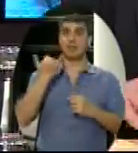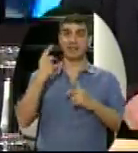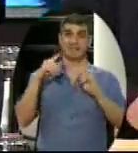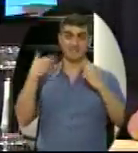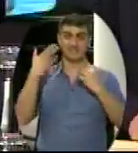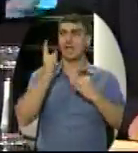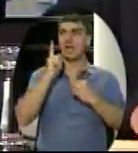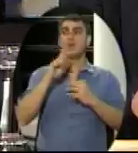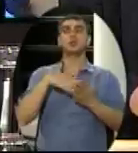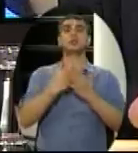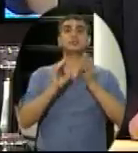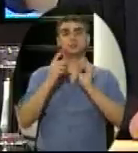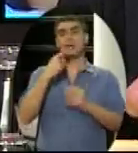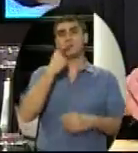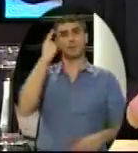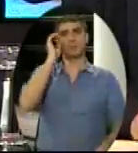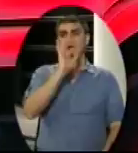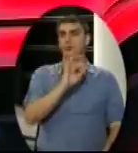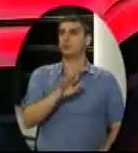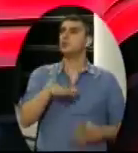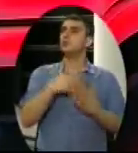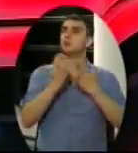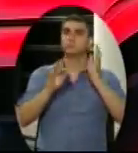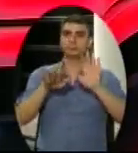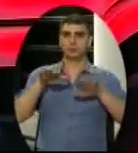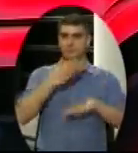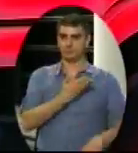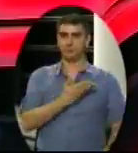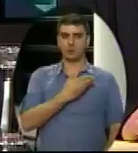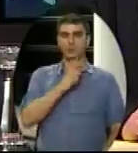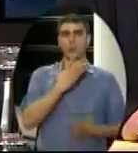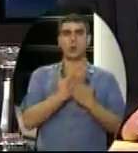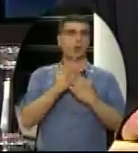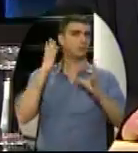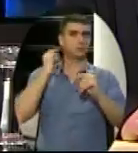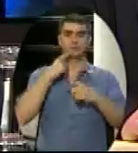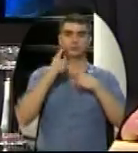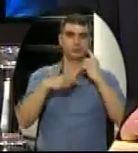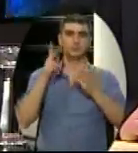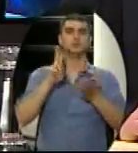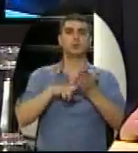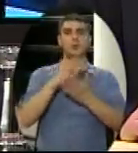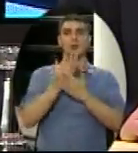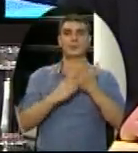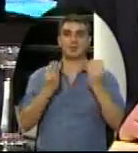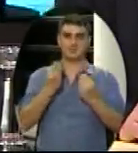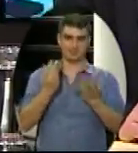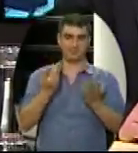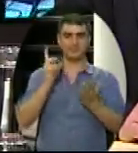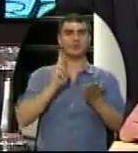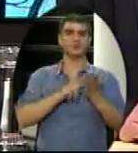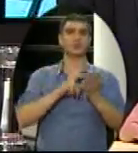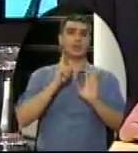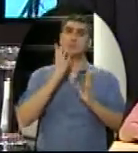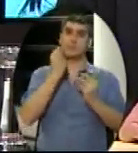יתקיים, היועץ המשפטי הביע את דעתו. היועץ המשפטי לממשלה הוכח לאורך השנים, צודק בחלק מהדברים, וגם צודק